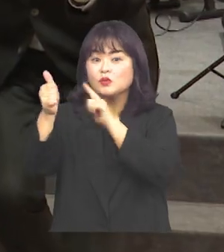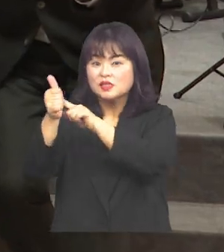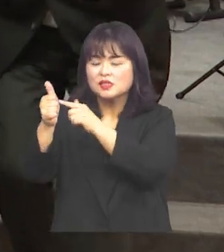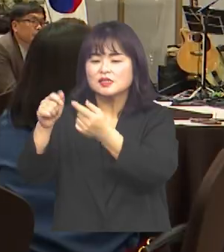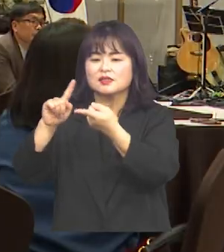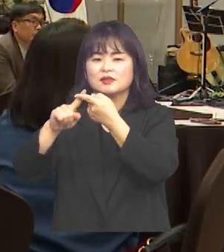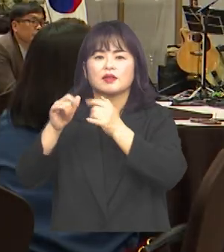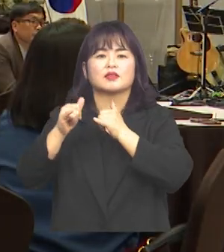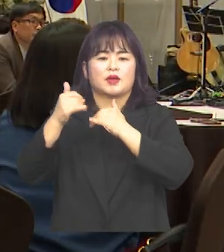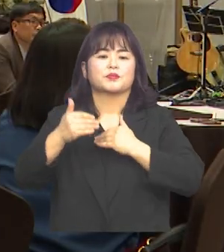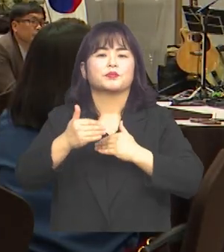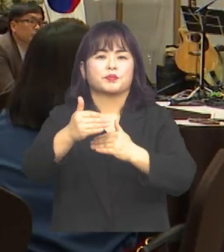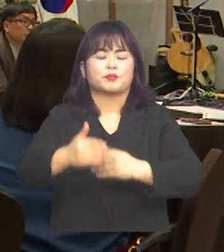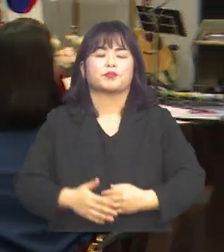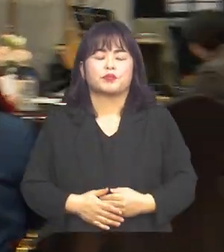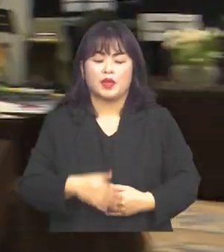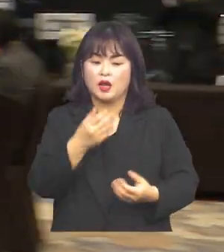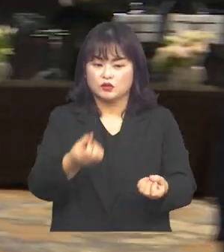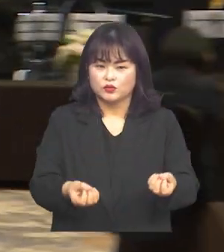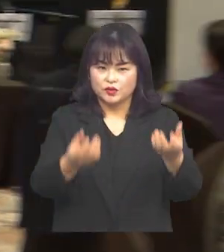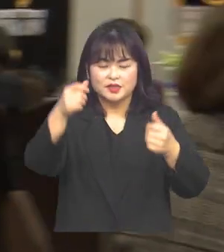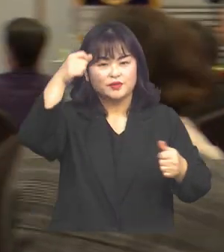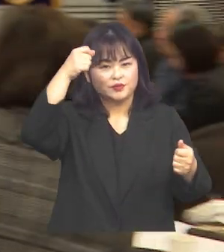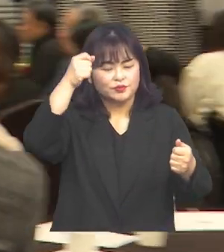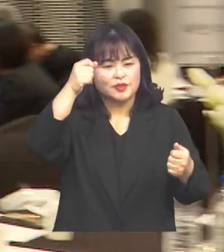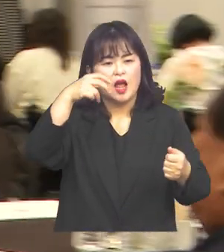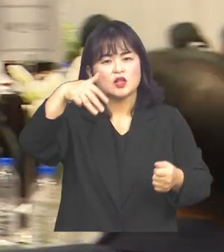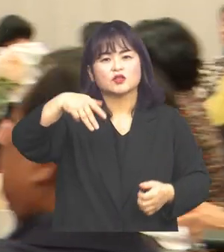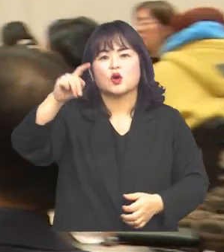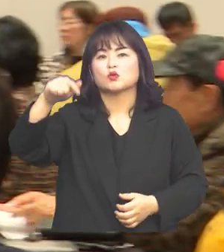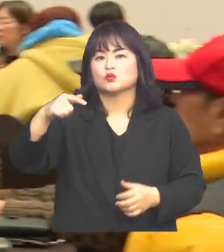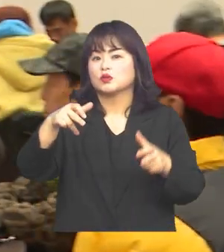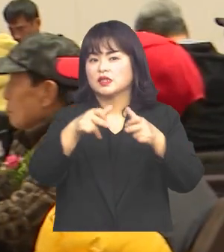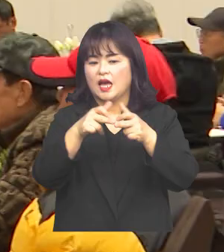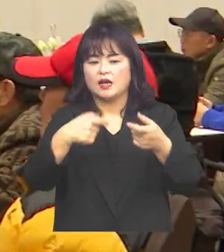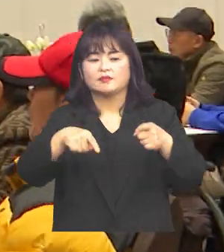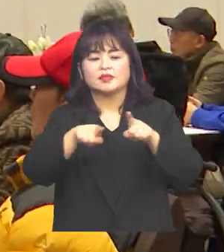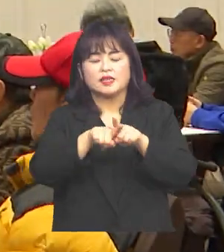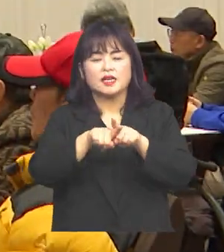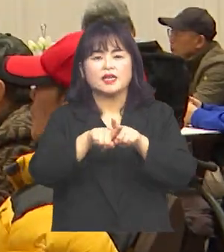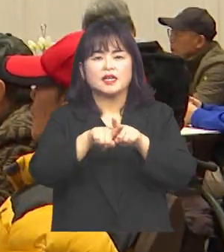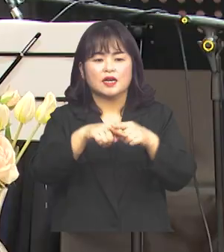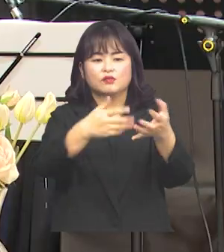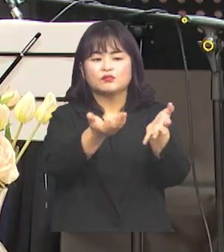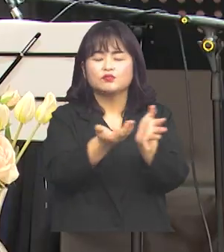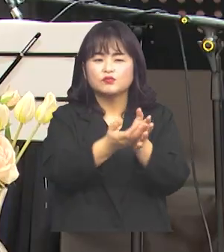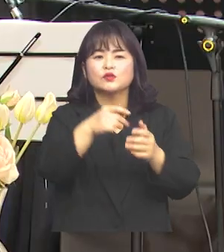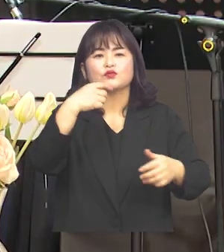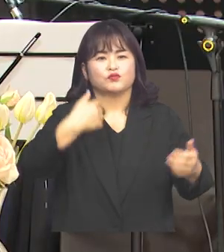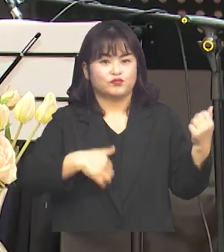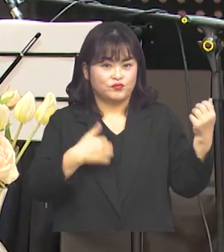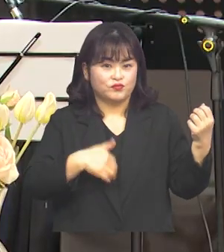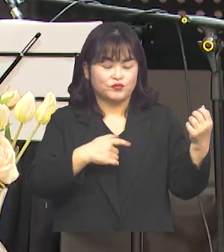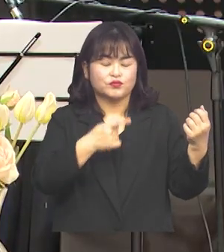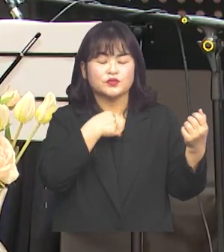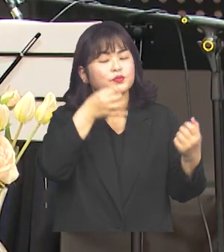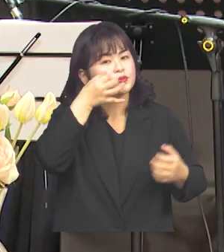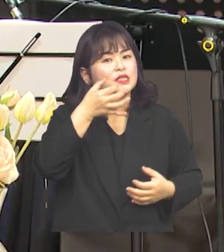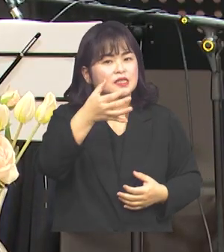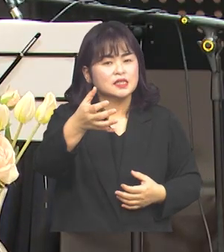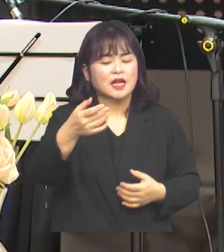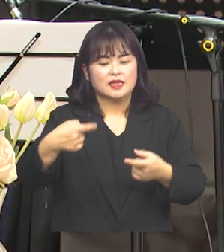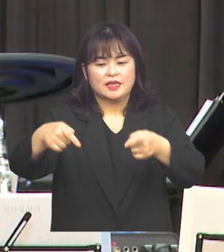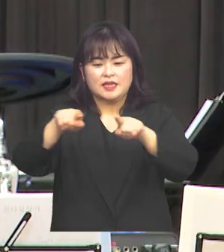수여됐습니다. 2부 콘서트에서는 음악을 사랑하는 척수장애인으로 구성된 챌린징 뮤직밴드 공연이